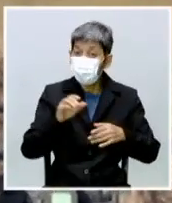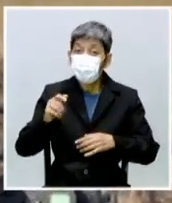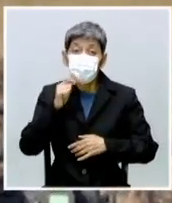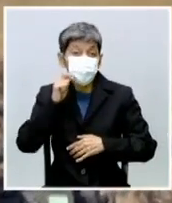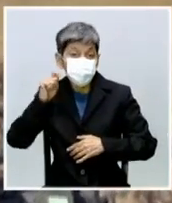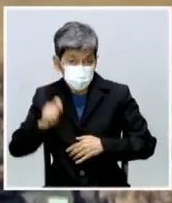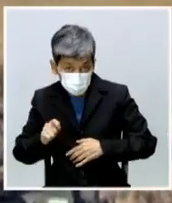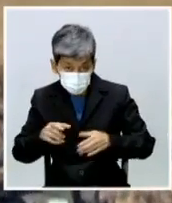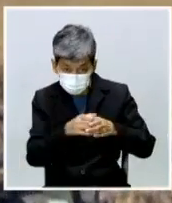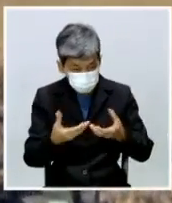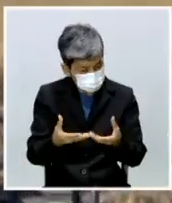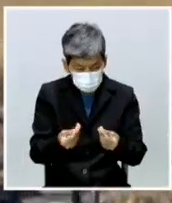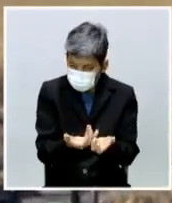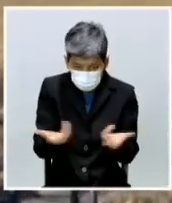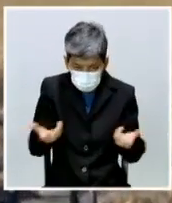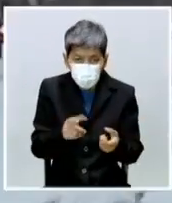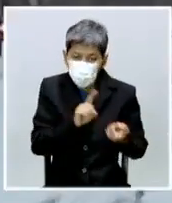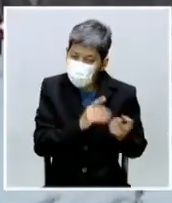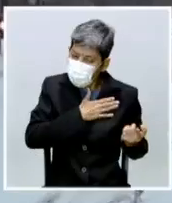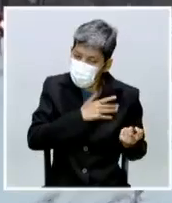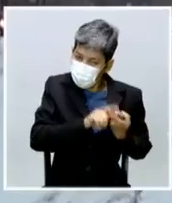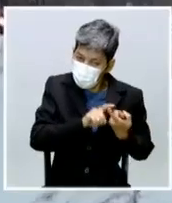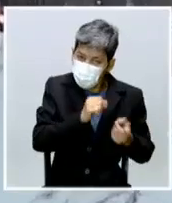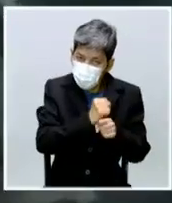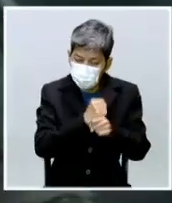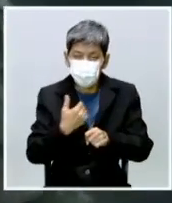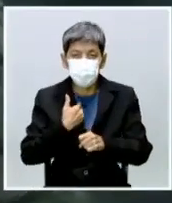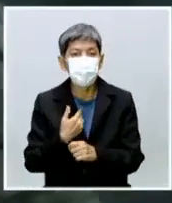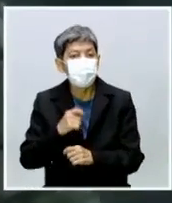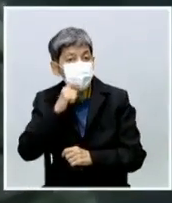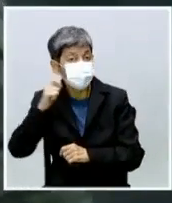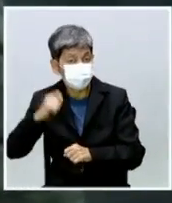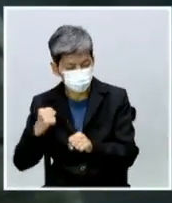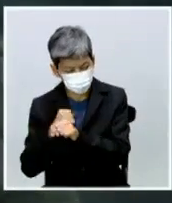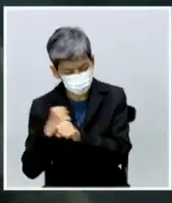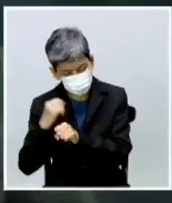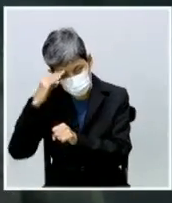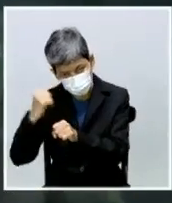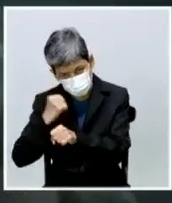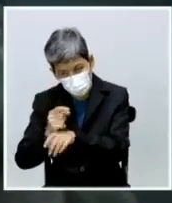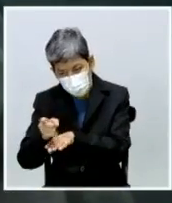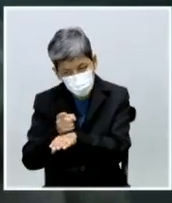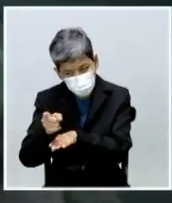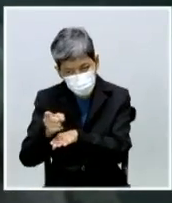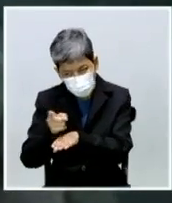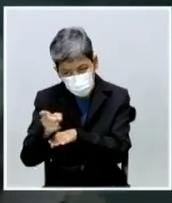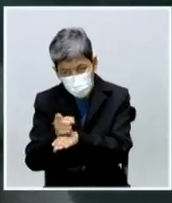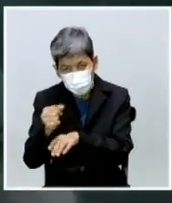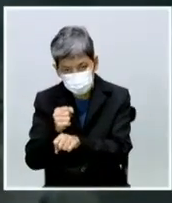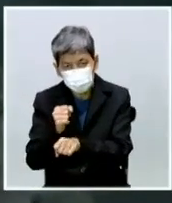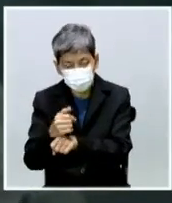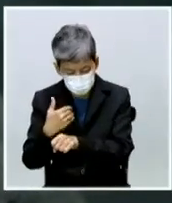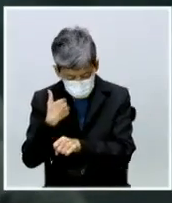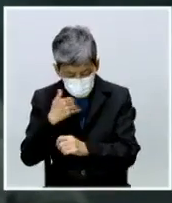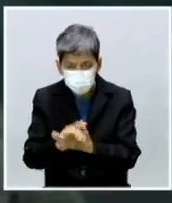กับกลุ่มกบฏแบ่งแยกดินแดนที่ฝักใฝ่รัสเซียมีรายงานว่ากองทัพยูเครนทำการซ้อมรบด้วยขีปนาวุธต่อต้านรถถังแจฟเว